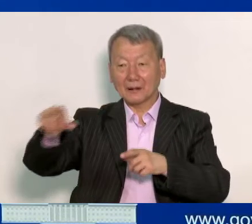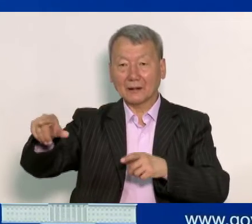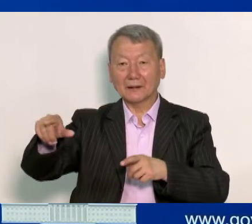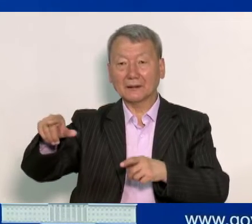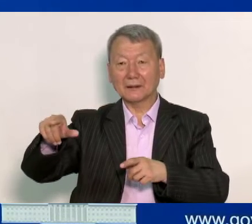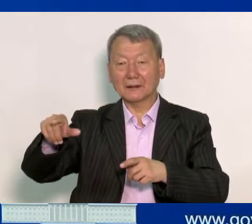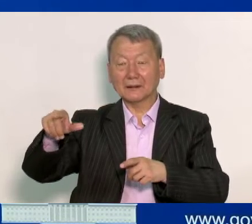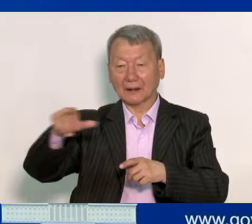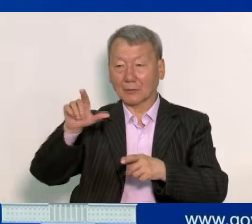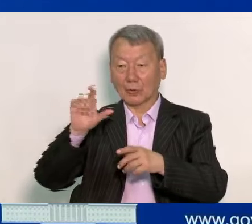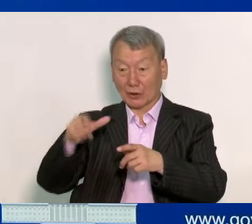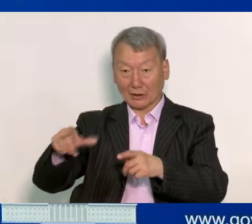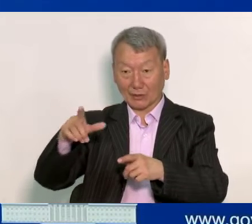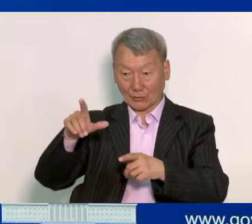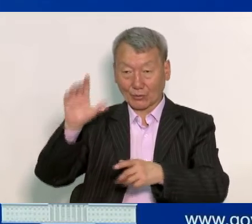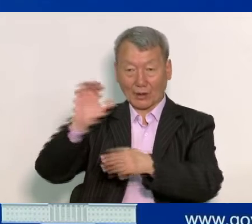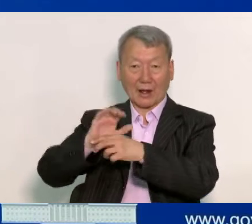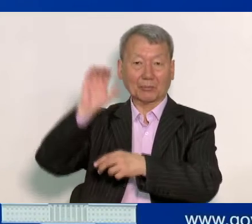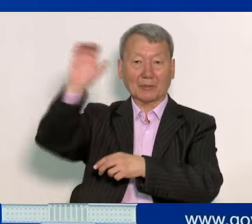обеспечить экспорт